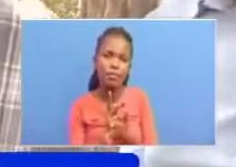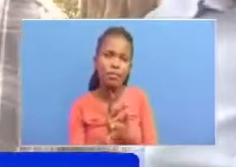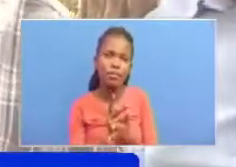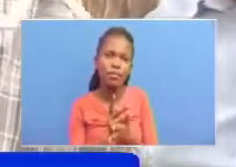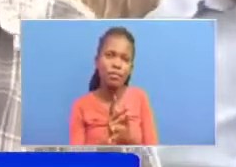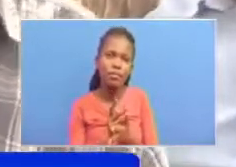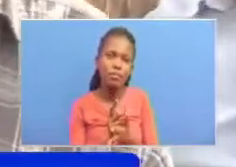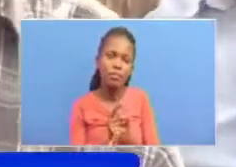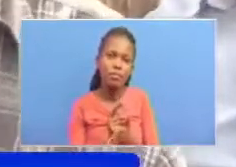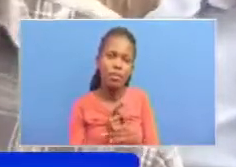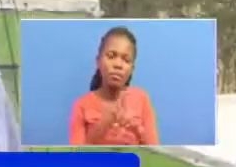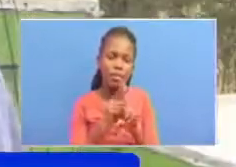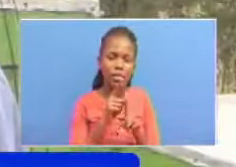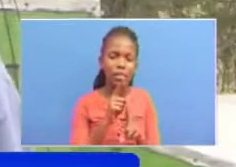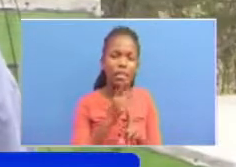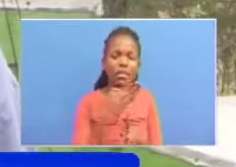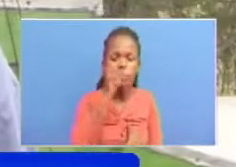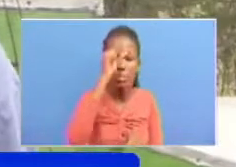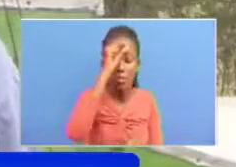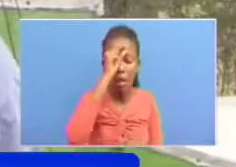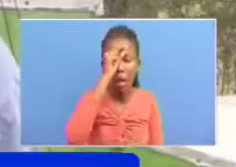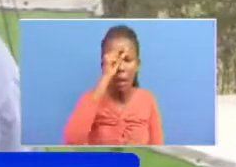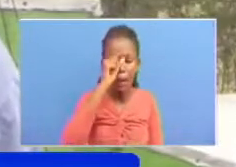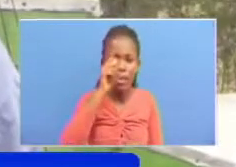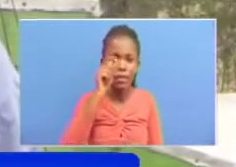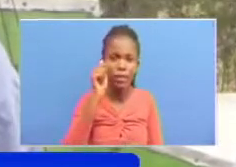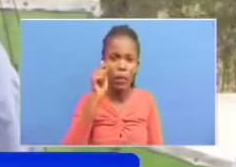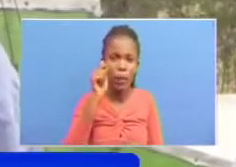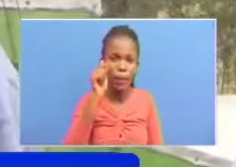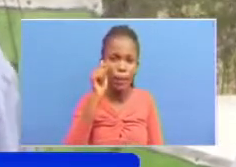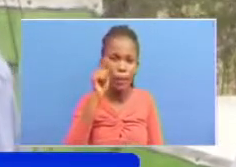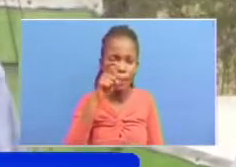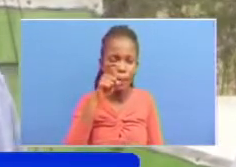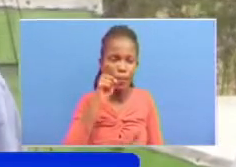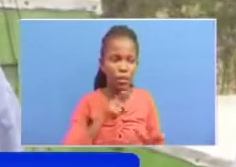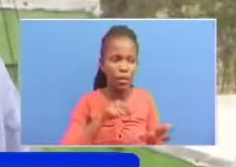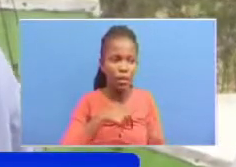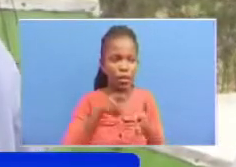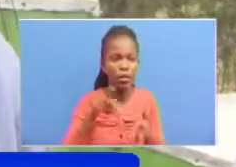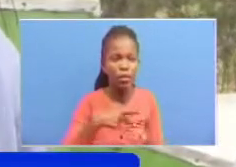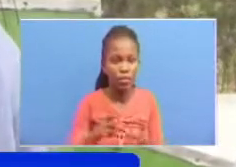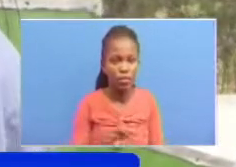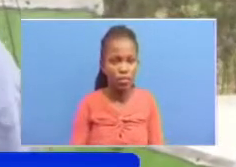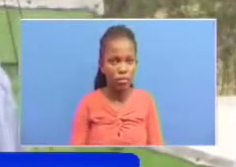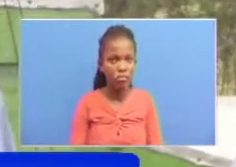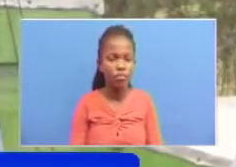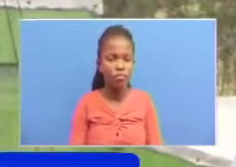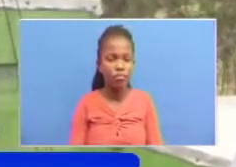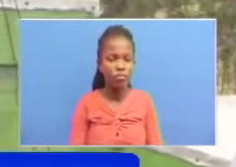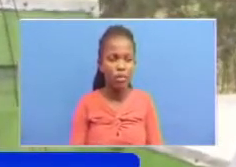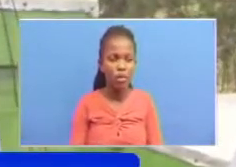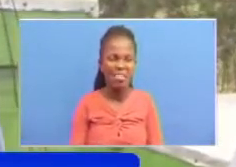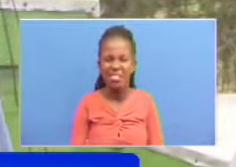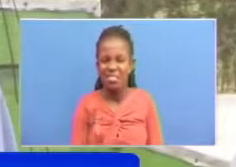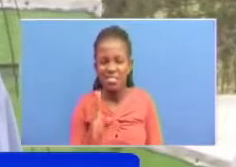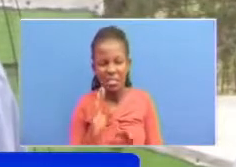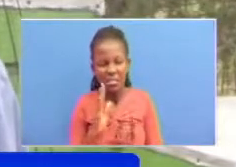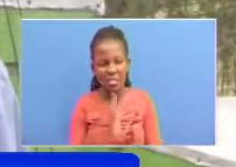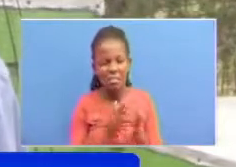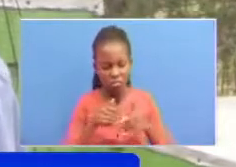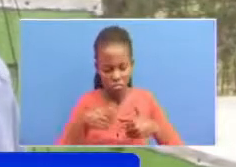miatu ithiko tuelika kuito withi ya nasala nene na withi ya ainge ni maambi yo kwango ndone wa